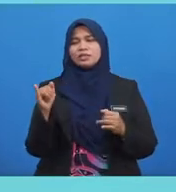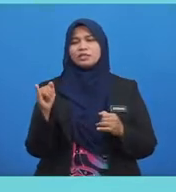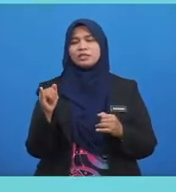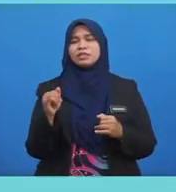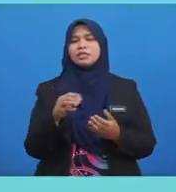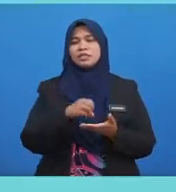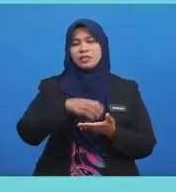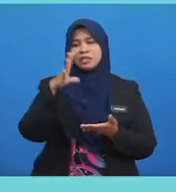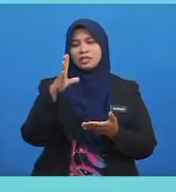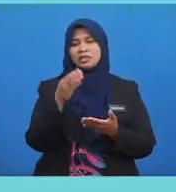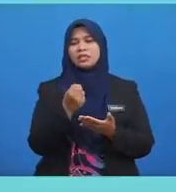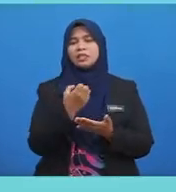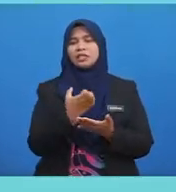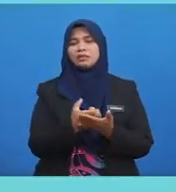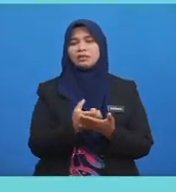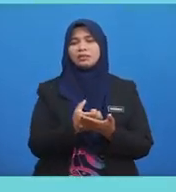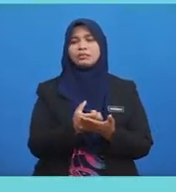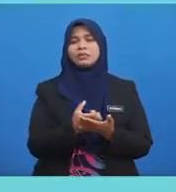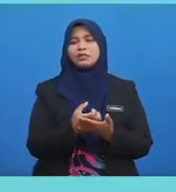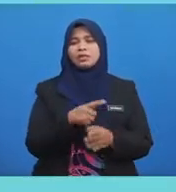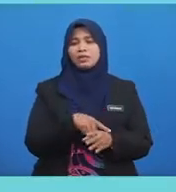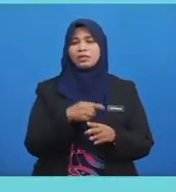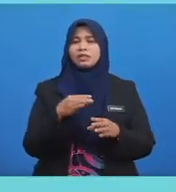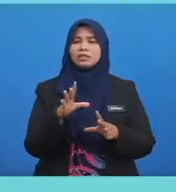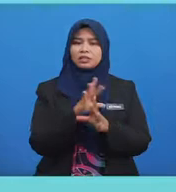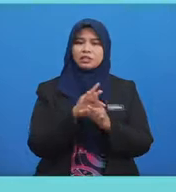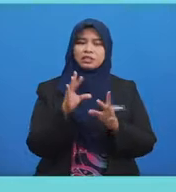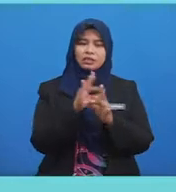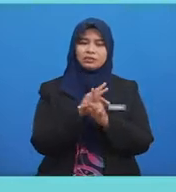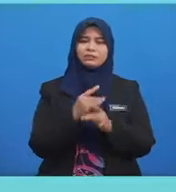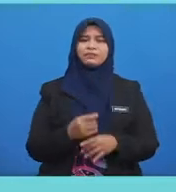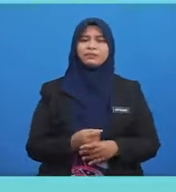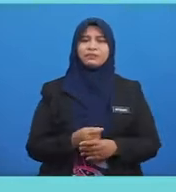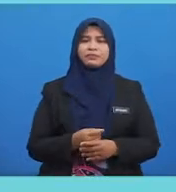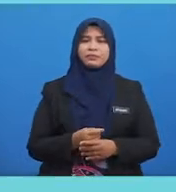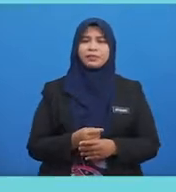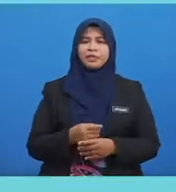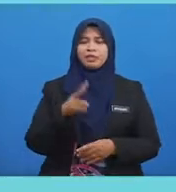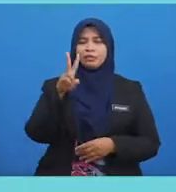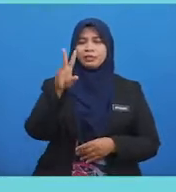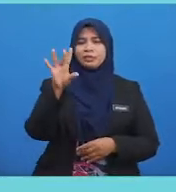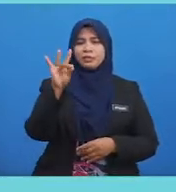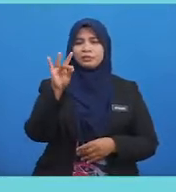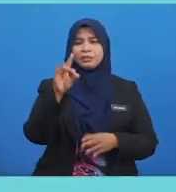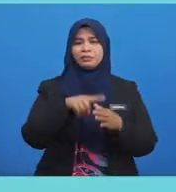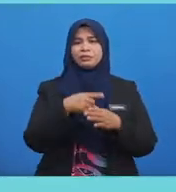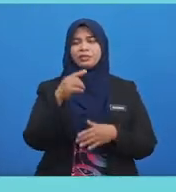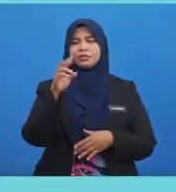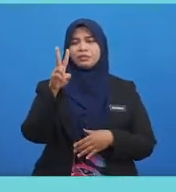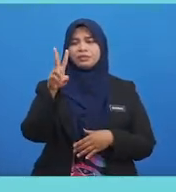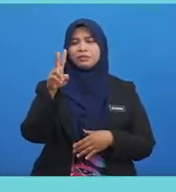kekayaan ekonomi dan menjaga kepentingan pelaburan di negeri Sarawak. Pada